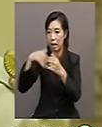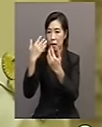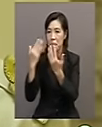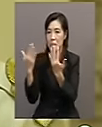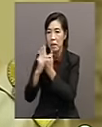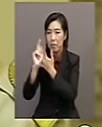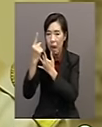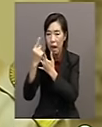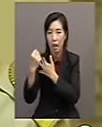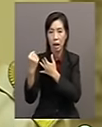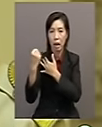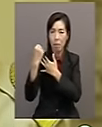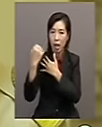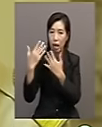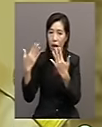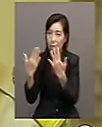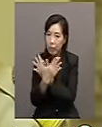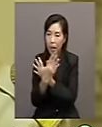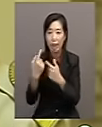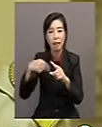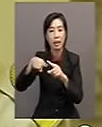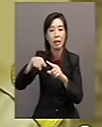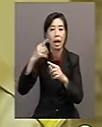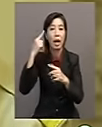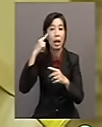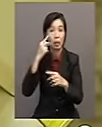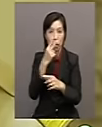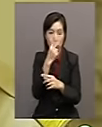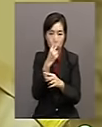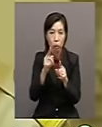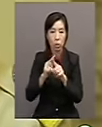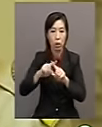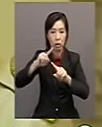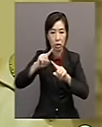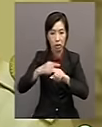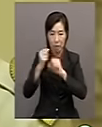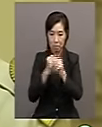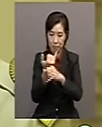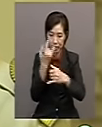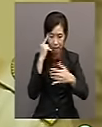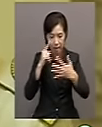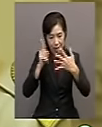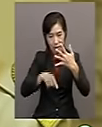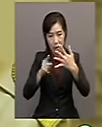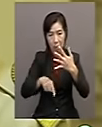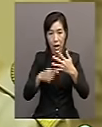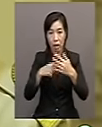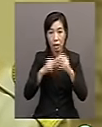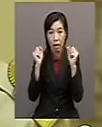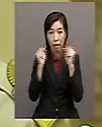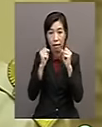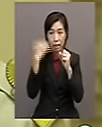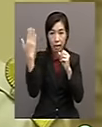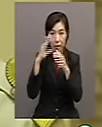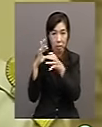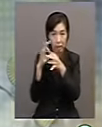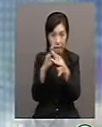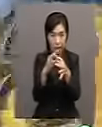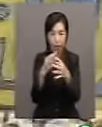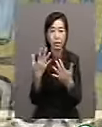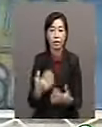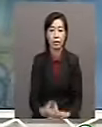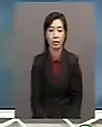กำลังของพายุเปลี่ยนแปลงไหมก็คือการพยากรณ์พายุช่วงของปลายฤดูโดยเฉพาะทางด้านช่วงที่มีอากาศเย็นเข้ามาเกี่ยวข้องค่อนข้างย